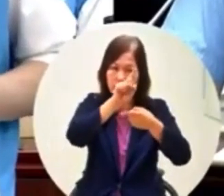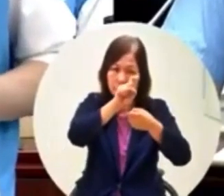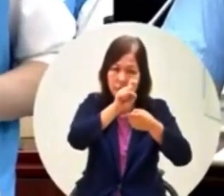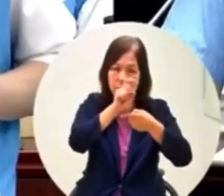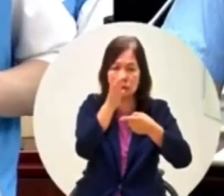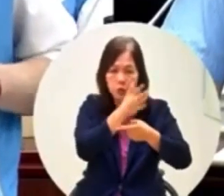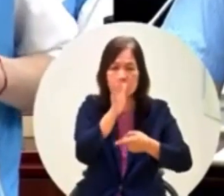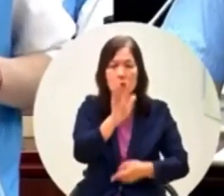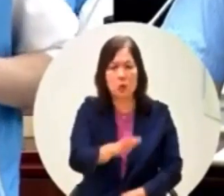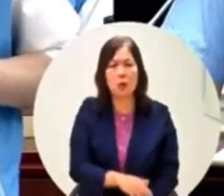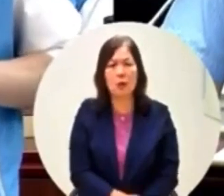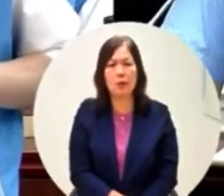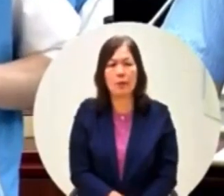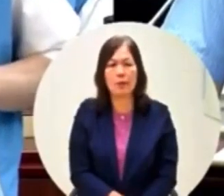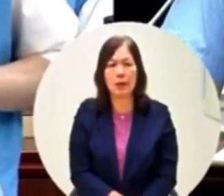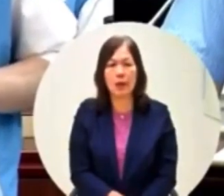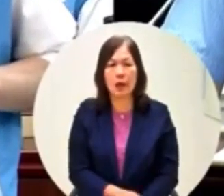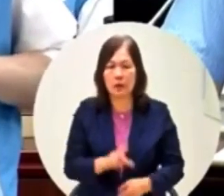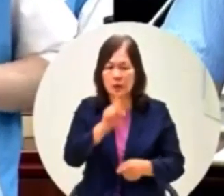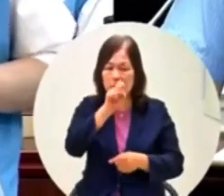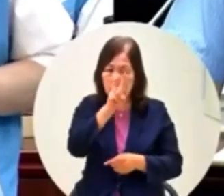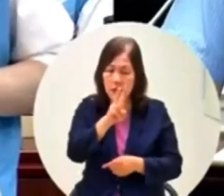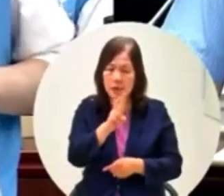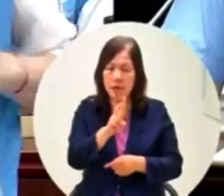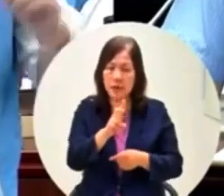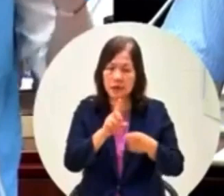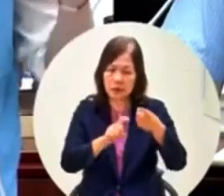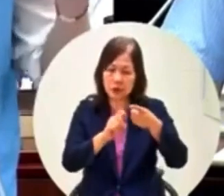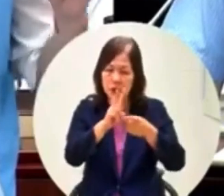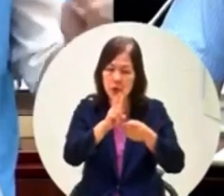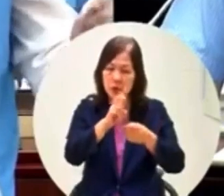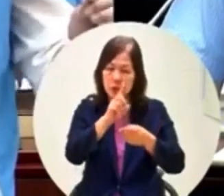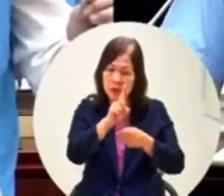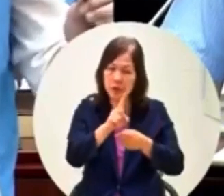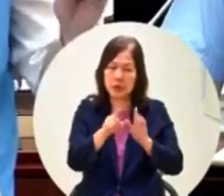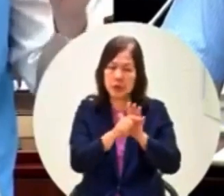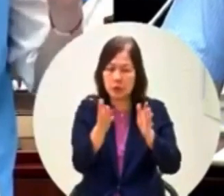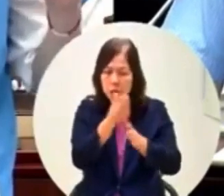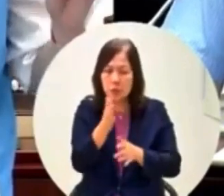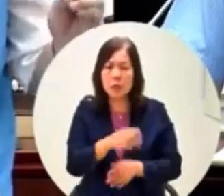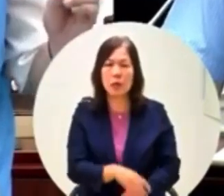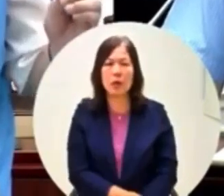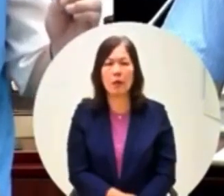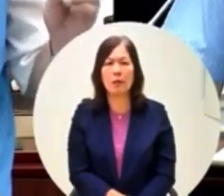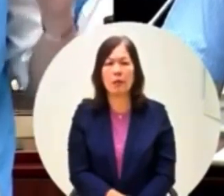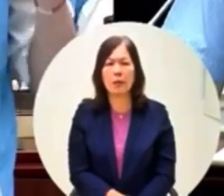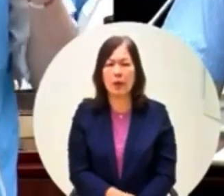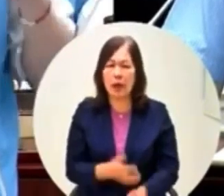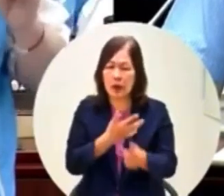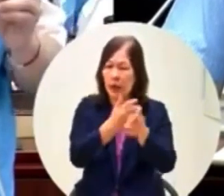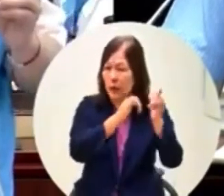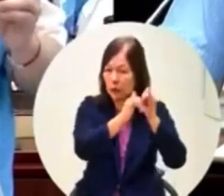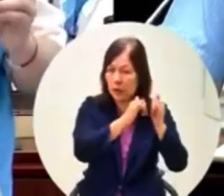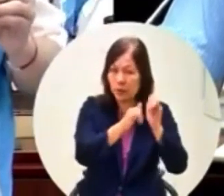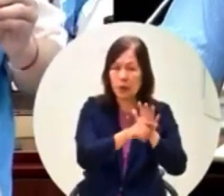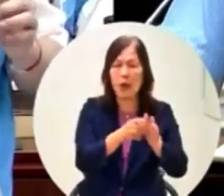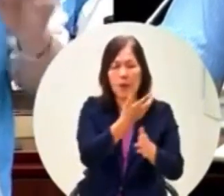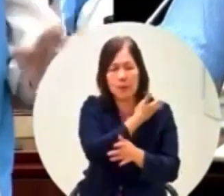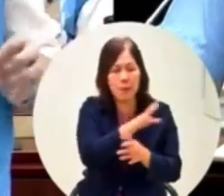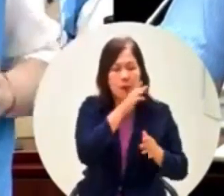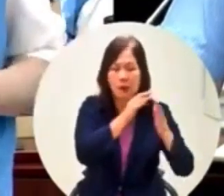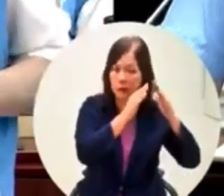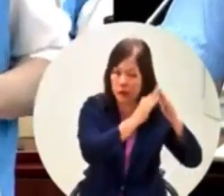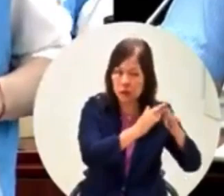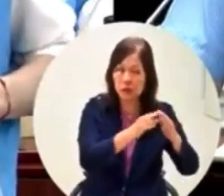右，那这样12分之1左右，那像这样的情况之下，如何让市民朋友在不管在市区